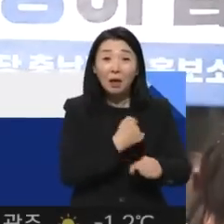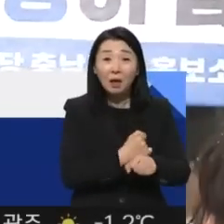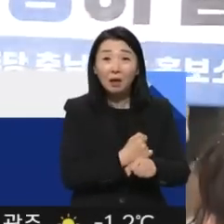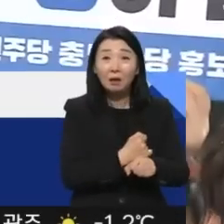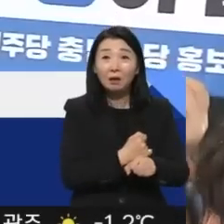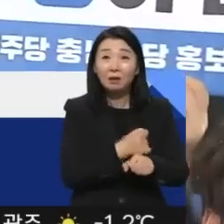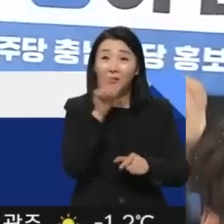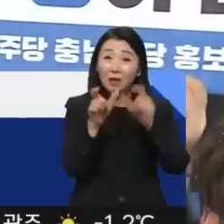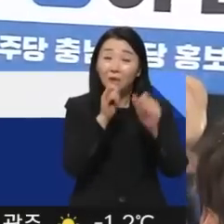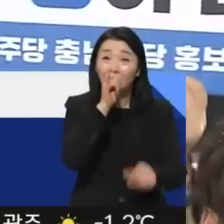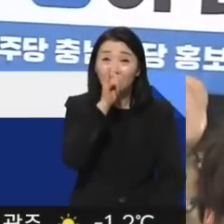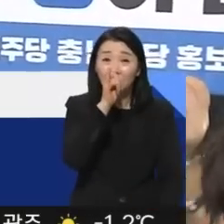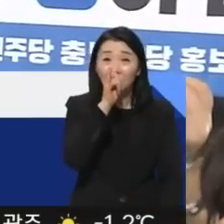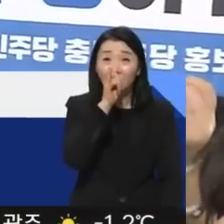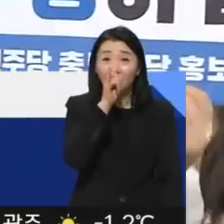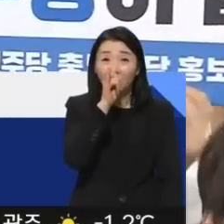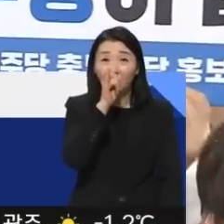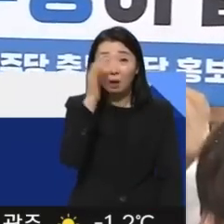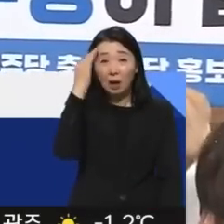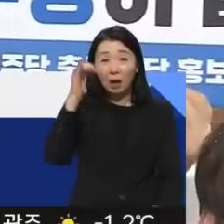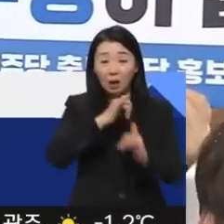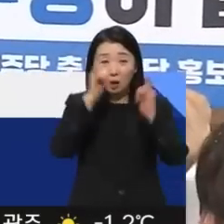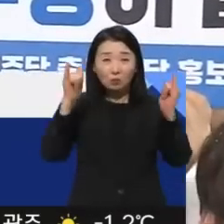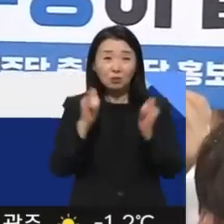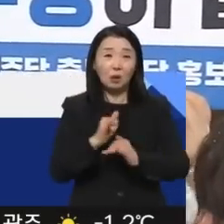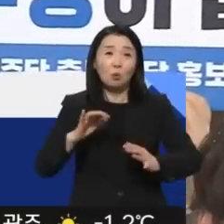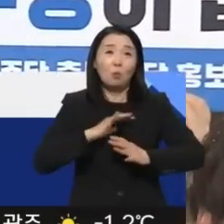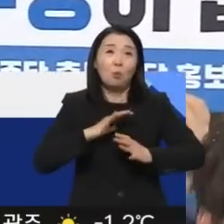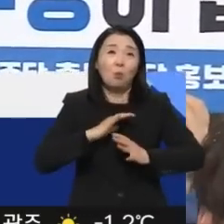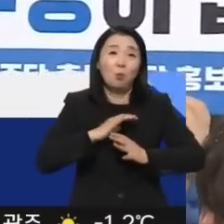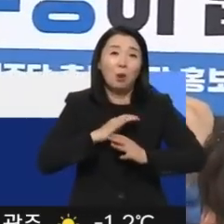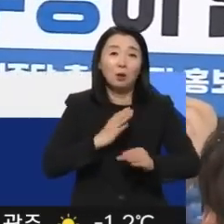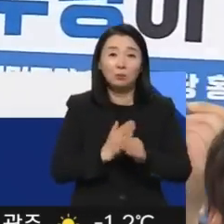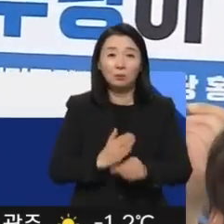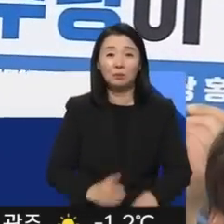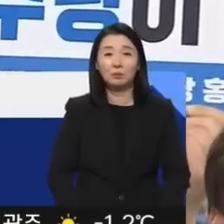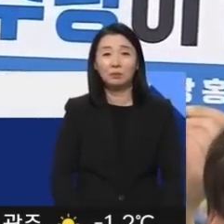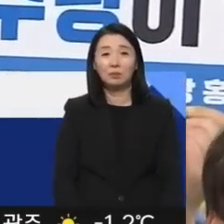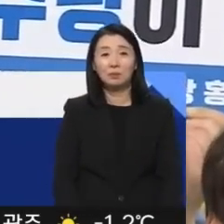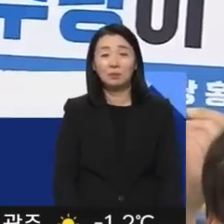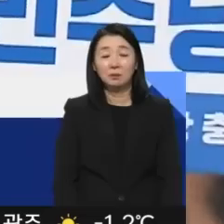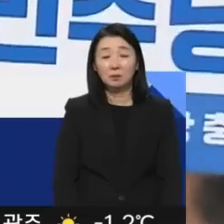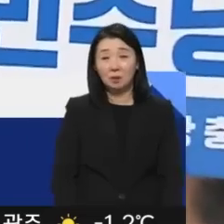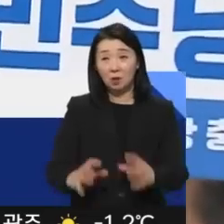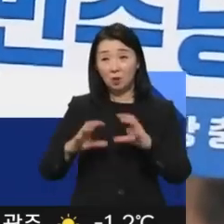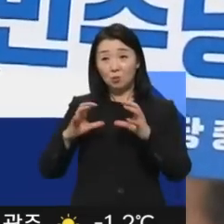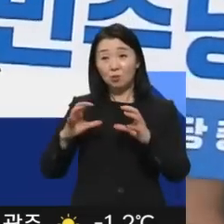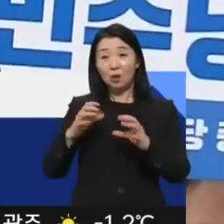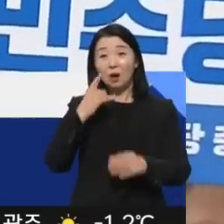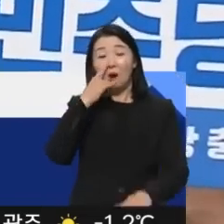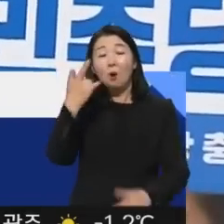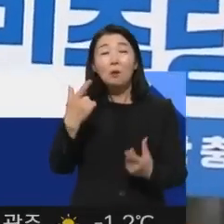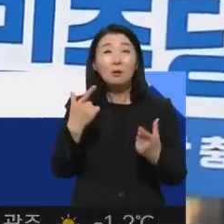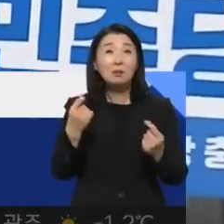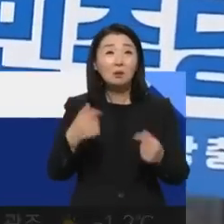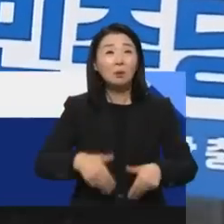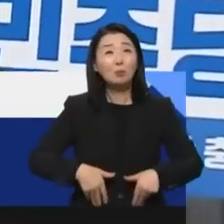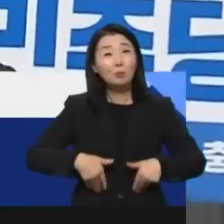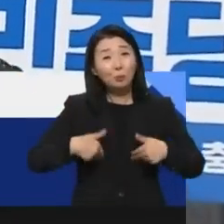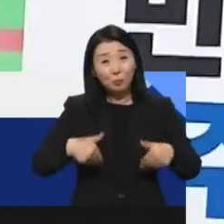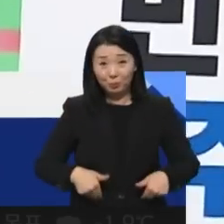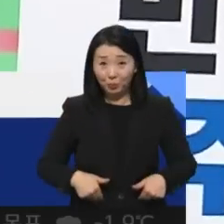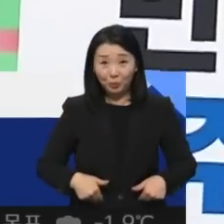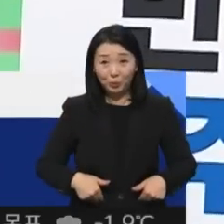사회에 아무도 모르게 공포감이 젖어들고 있습니다. 국가는 어머니처럼 포근해야